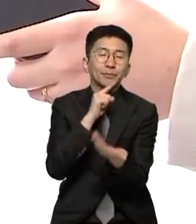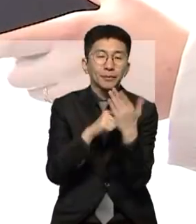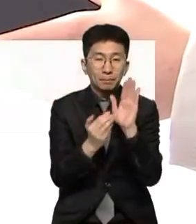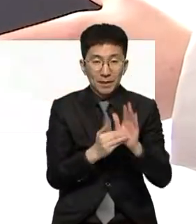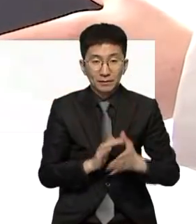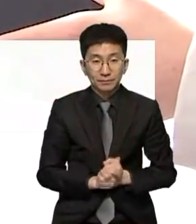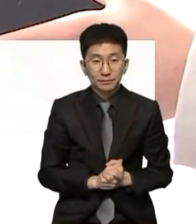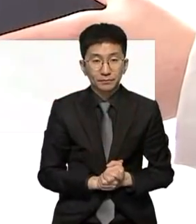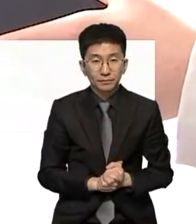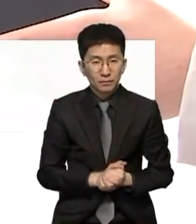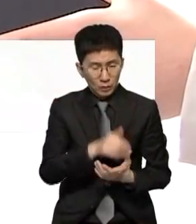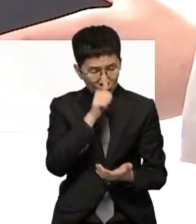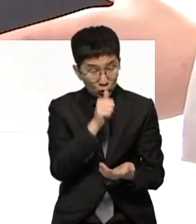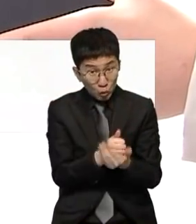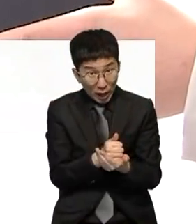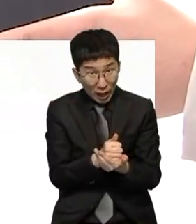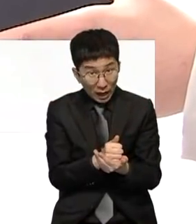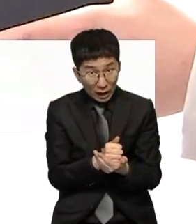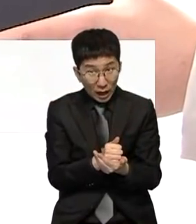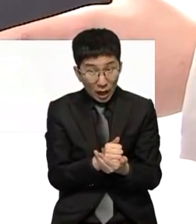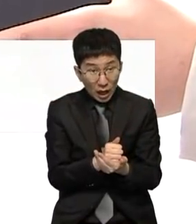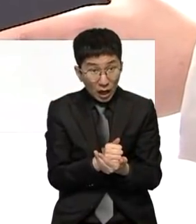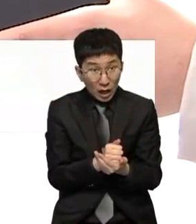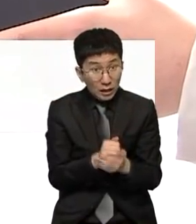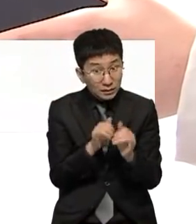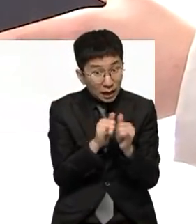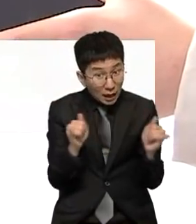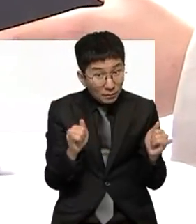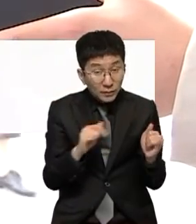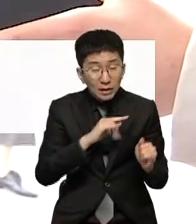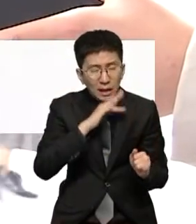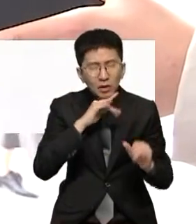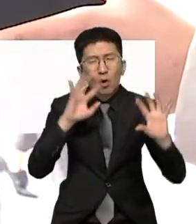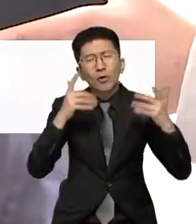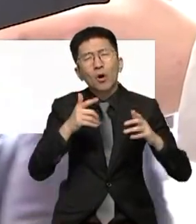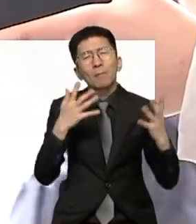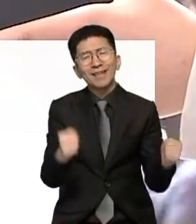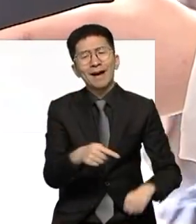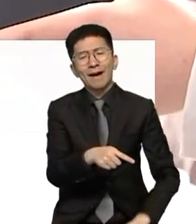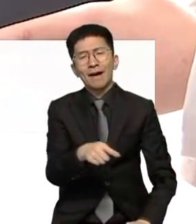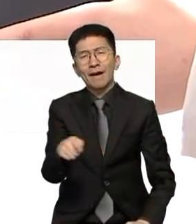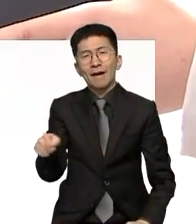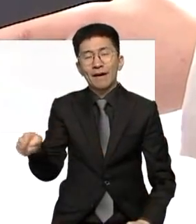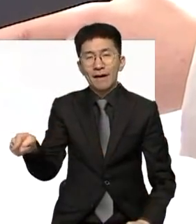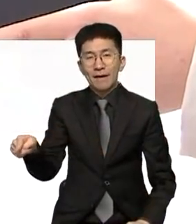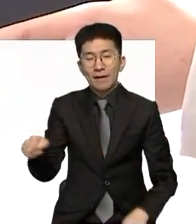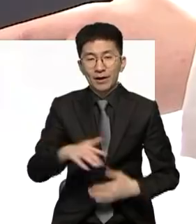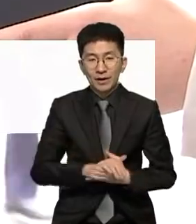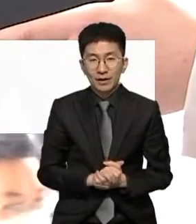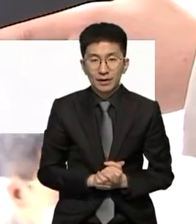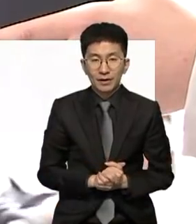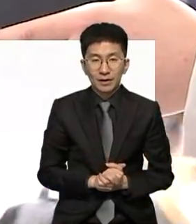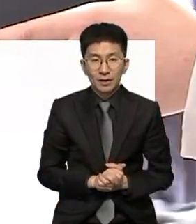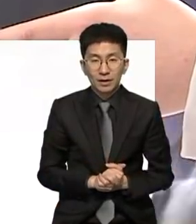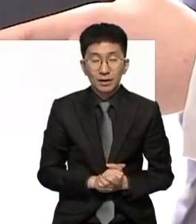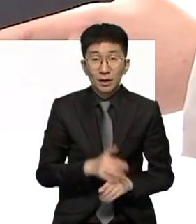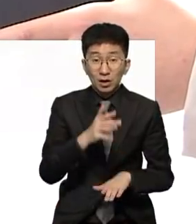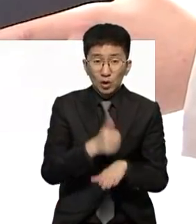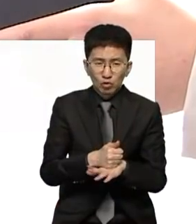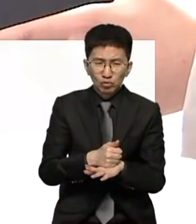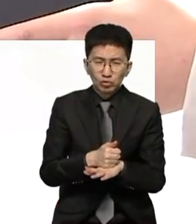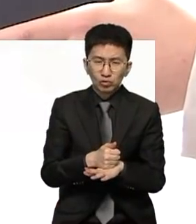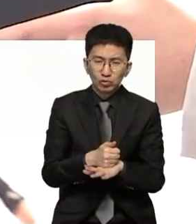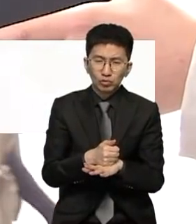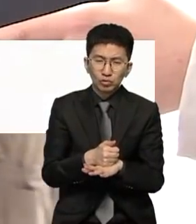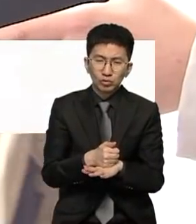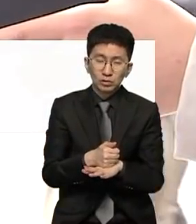흉악범죄들이 연령이 낮아지고 있고 그 부분에 대한 어떤 체계적인